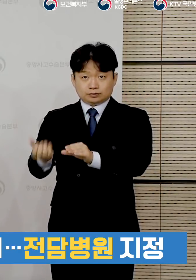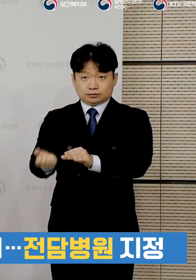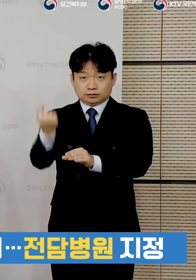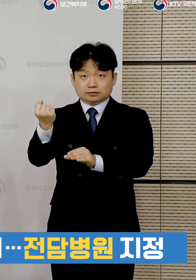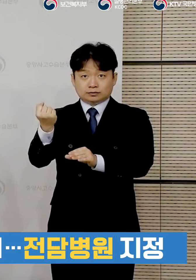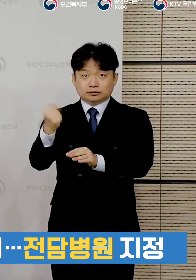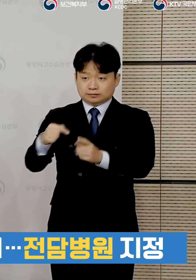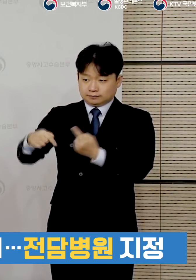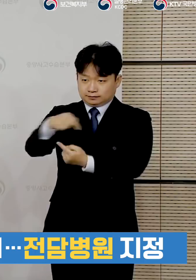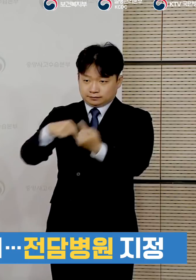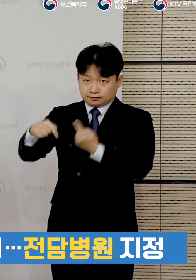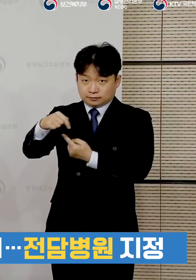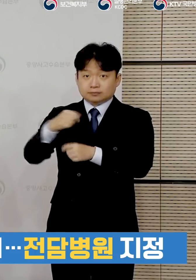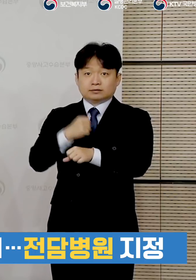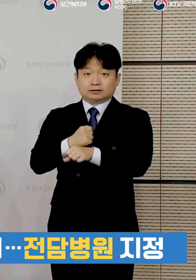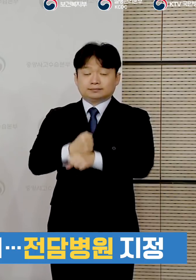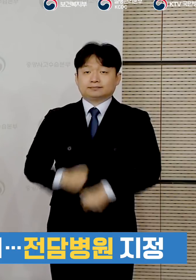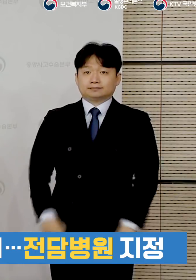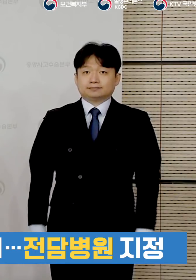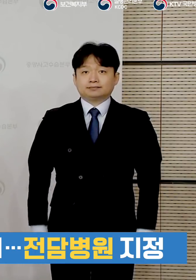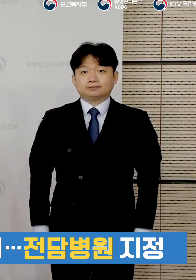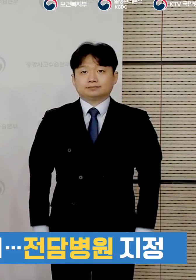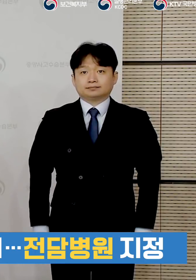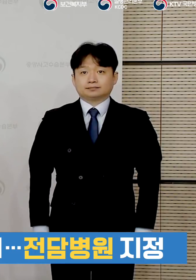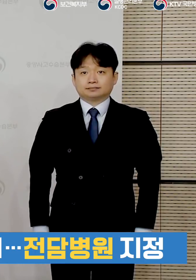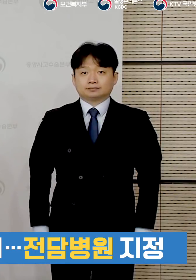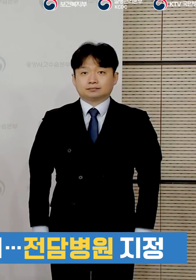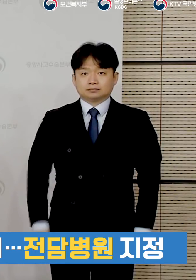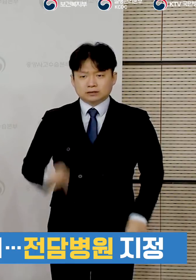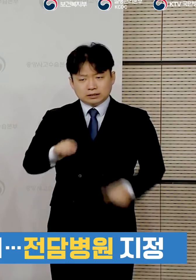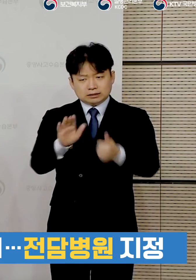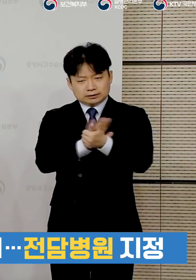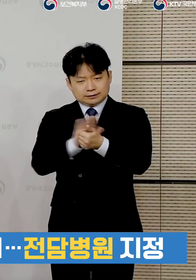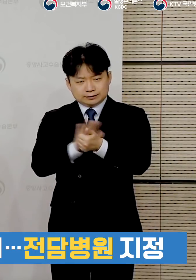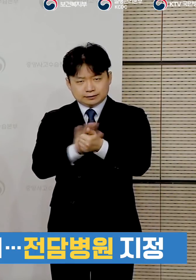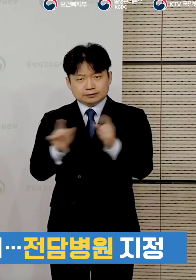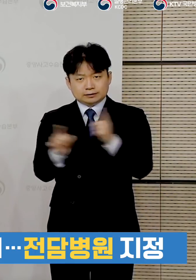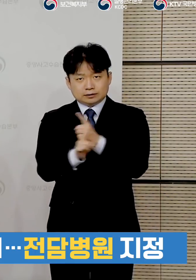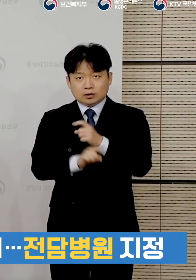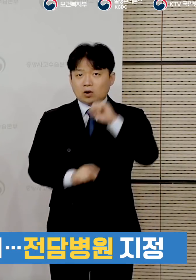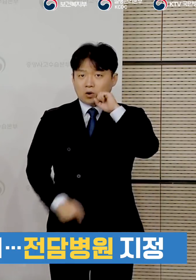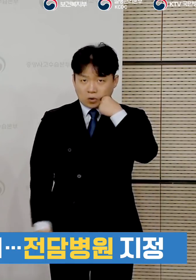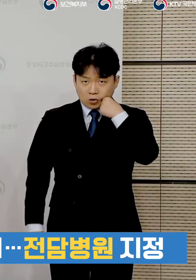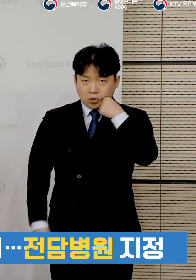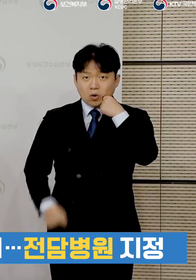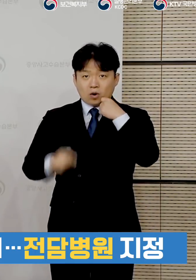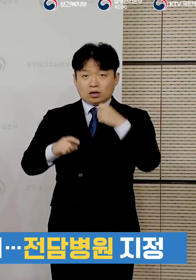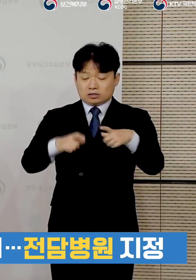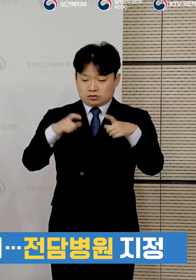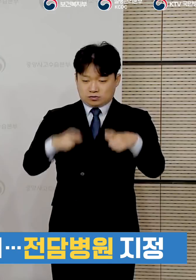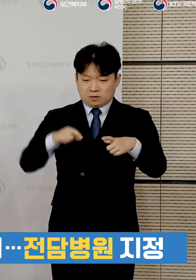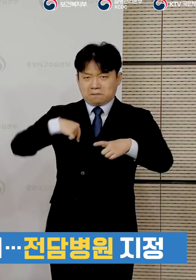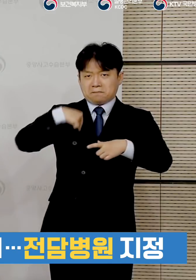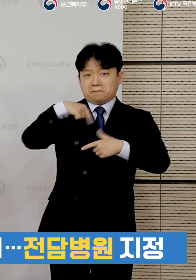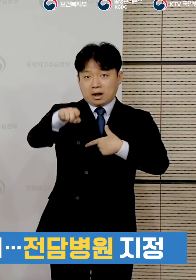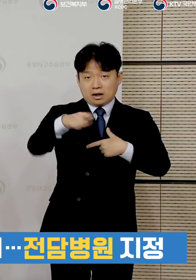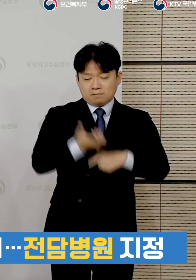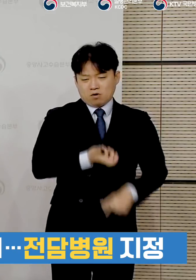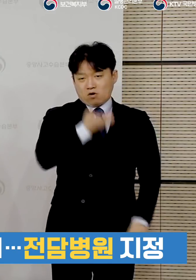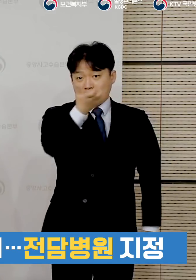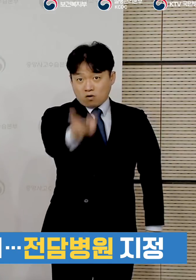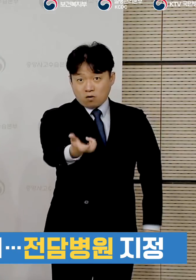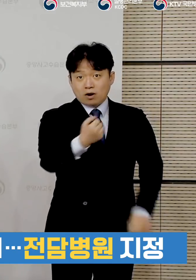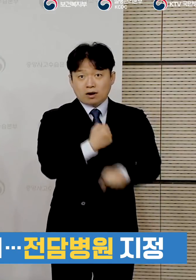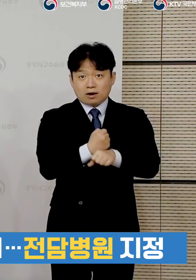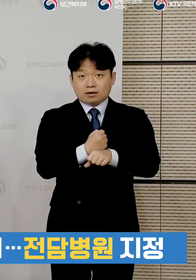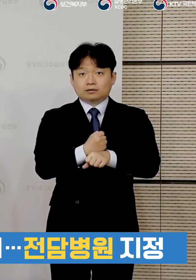중증 환자를 진료하고, 그 경우에도 진료가 어려워지는 경우, 권역을 이동해서 진료를 하거나 이런 경우는